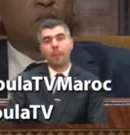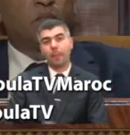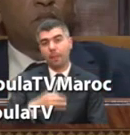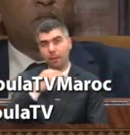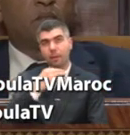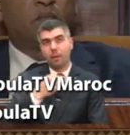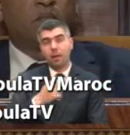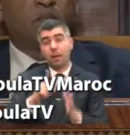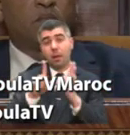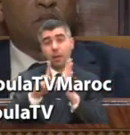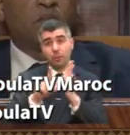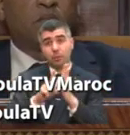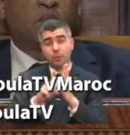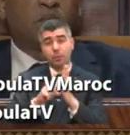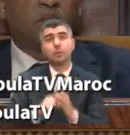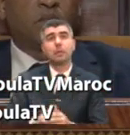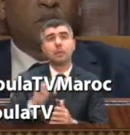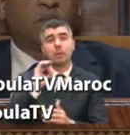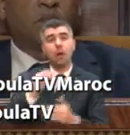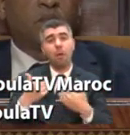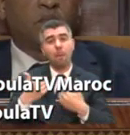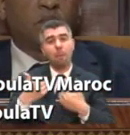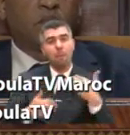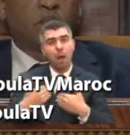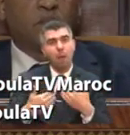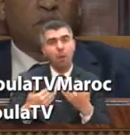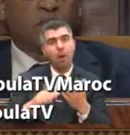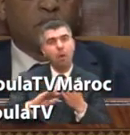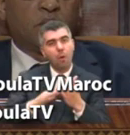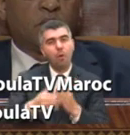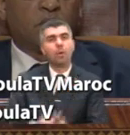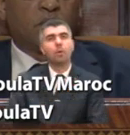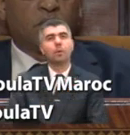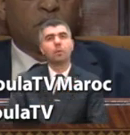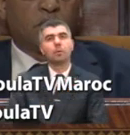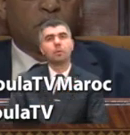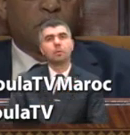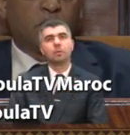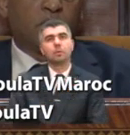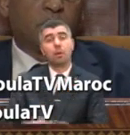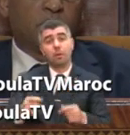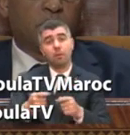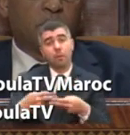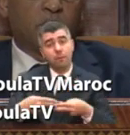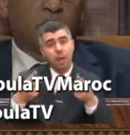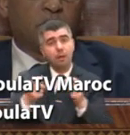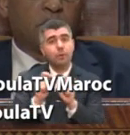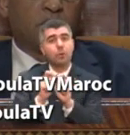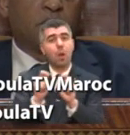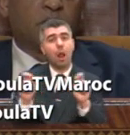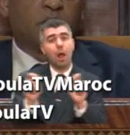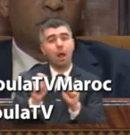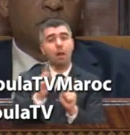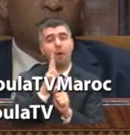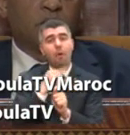القانون الإطار الخاص بوضعية الأشخاص في وضعية الإعاقة تنشر في الجريدة الرسمية في